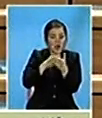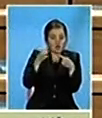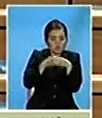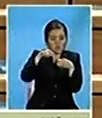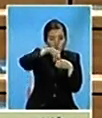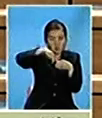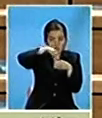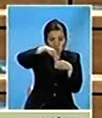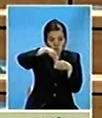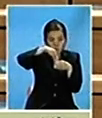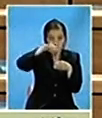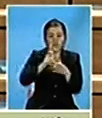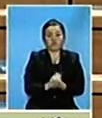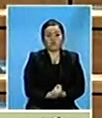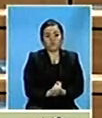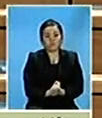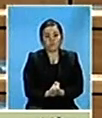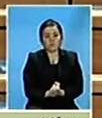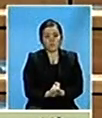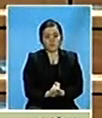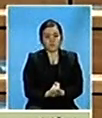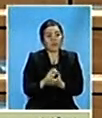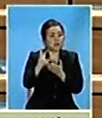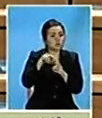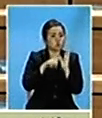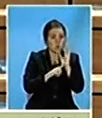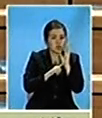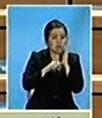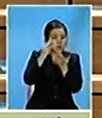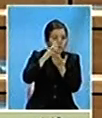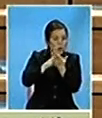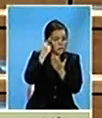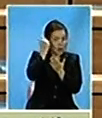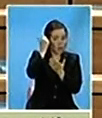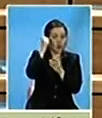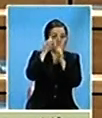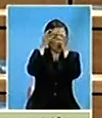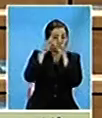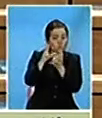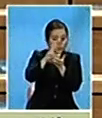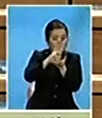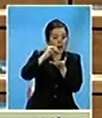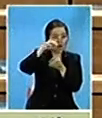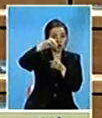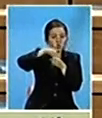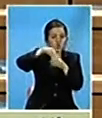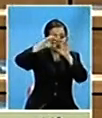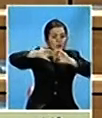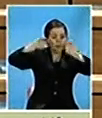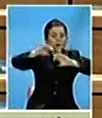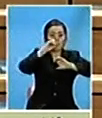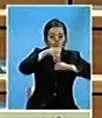ที่ในมหาลัยที่มีชื่อเสียงของรัฐนะฮะได้กล่าวว่าวิ